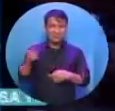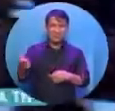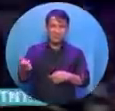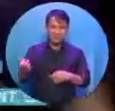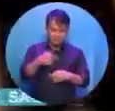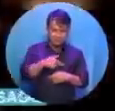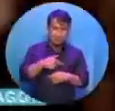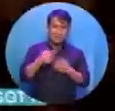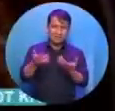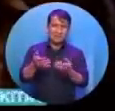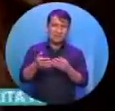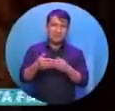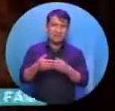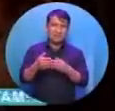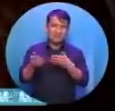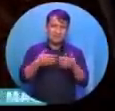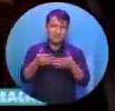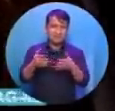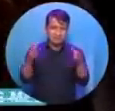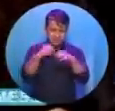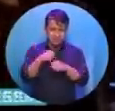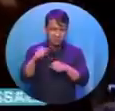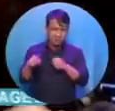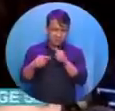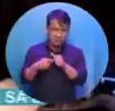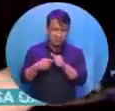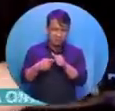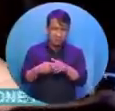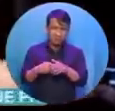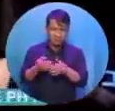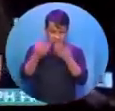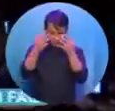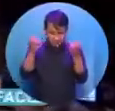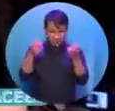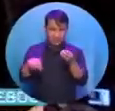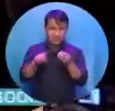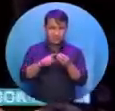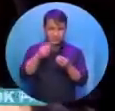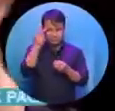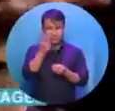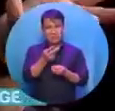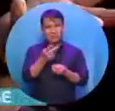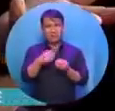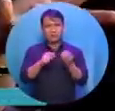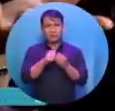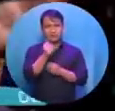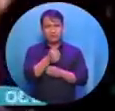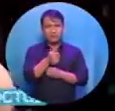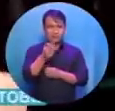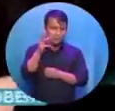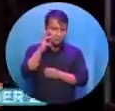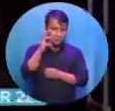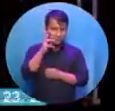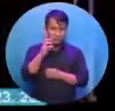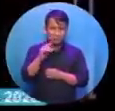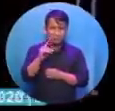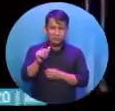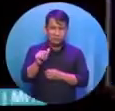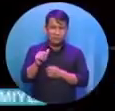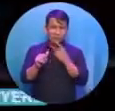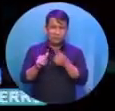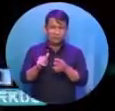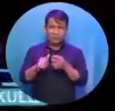lalaki. Ayun. So, yan yung mga roundup ng mga keyboard warrior nila at nang gagalaiti sila, nagulat daw sila. Sabi nila si Ate Wendy daw, eh, pwede naman